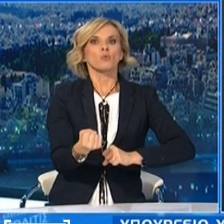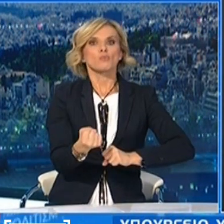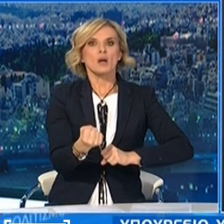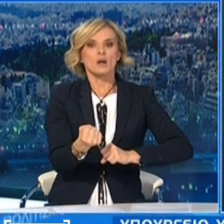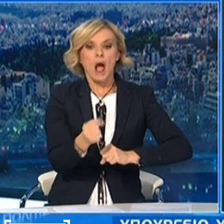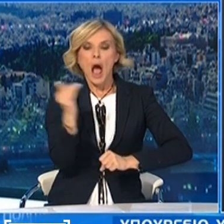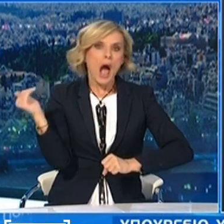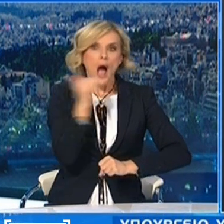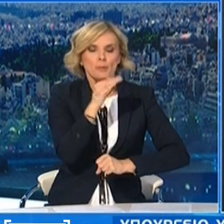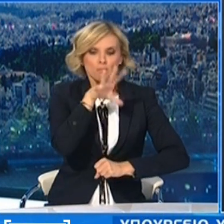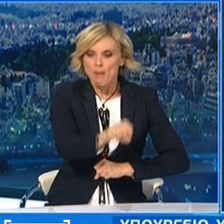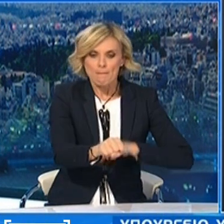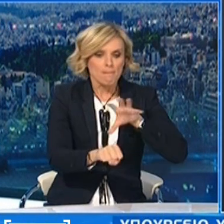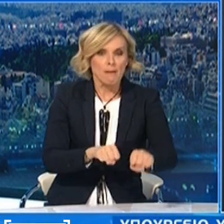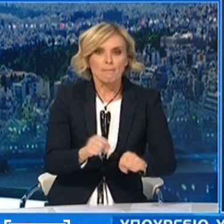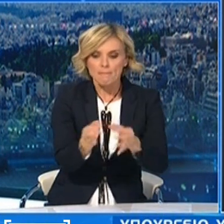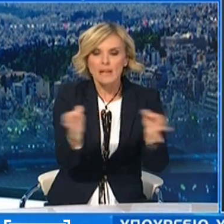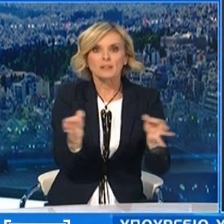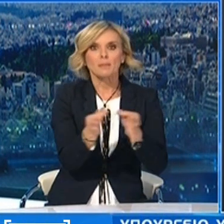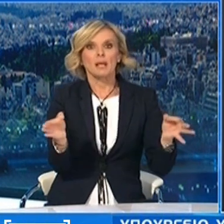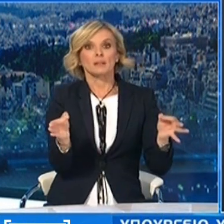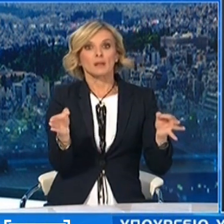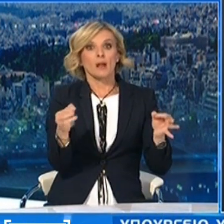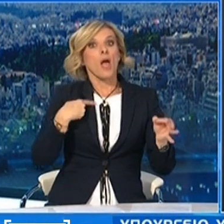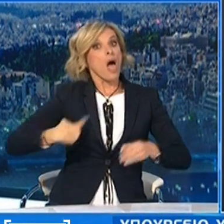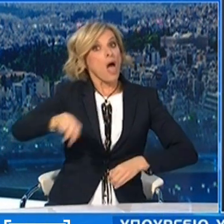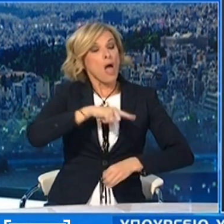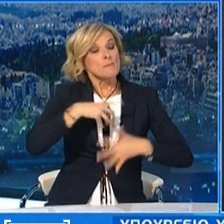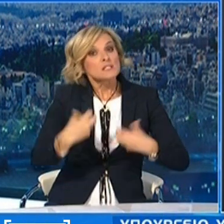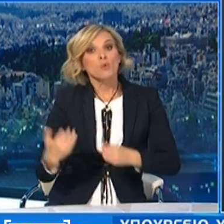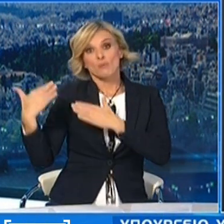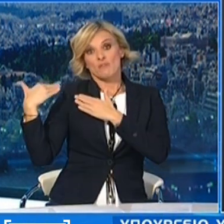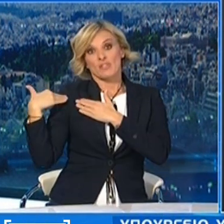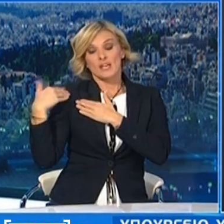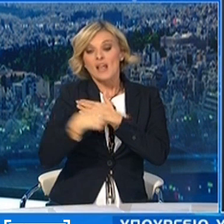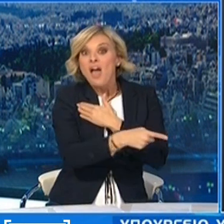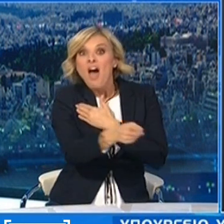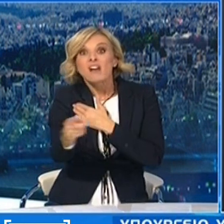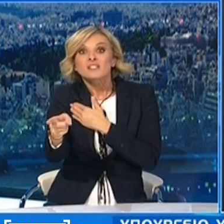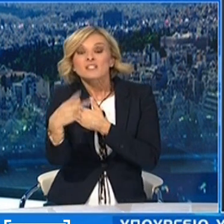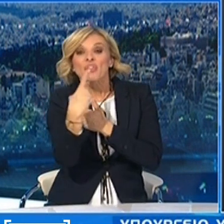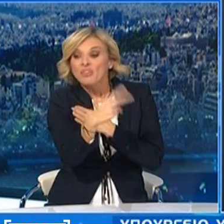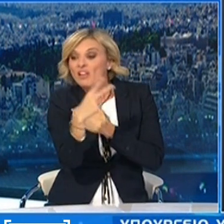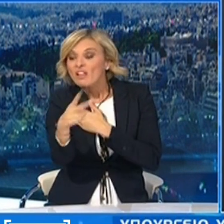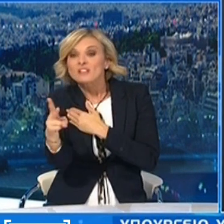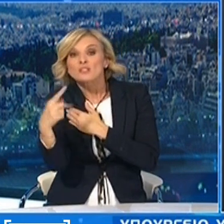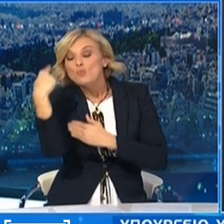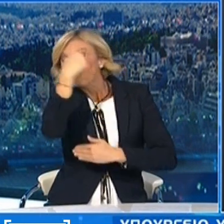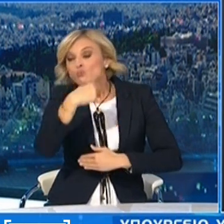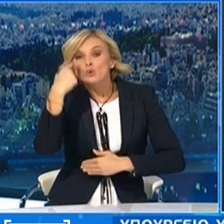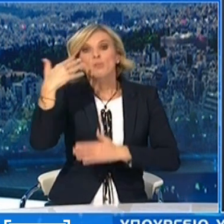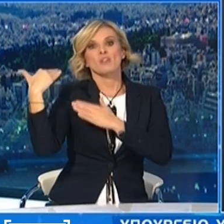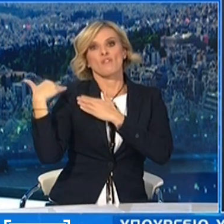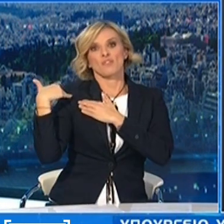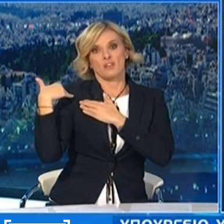συγκεκριμένα αντανακλαστικά, σε συγκεκριμένα μέτρα. Ευθύνη για την τήρηση των μέτρων έχει ο καθένας μας ξεχωριστά. Και